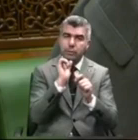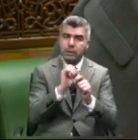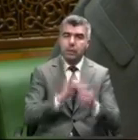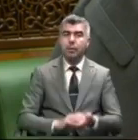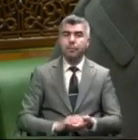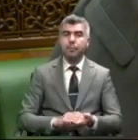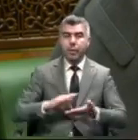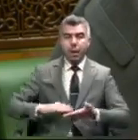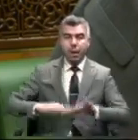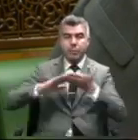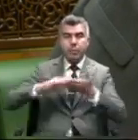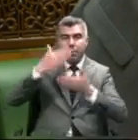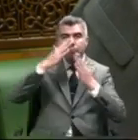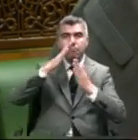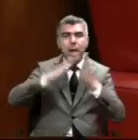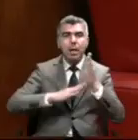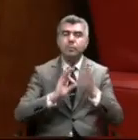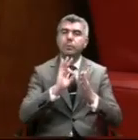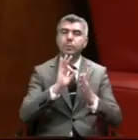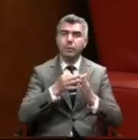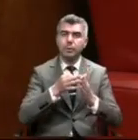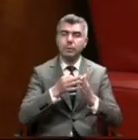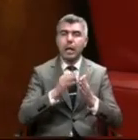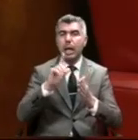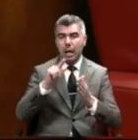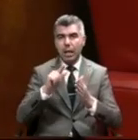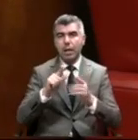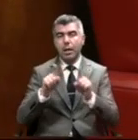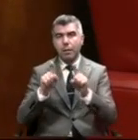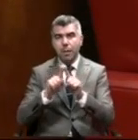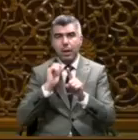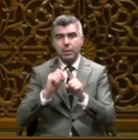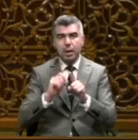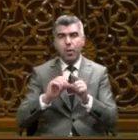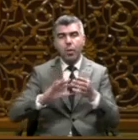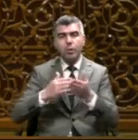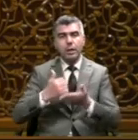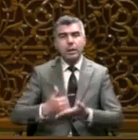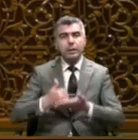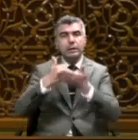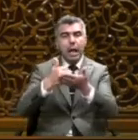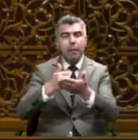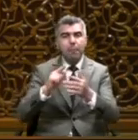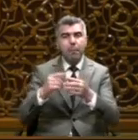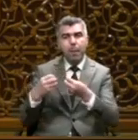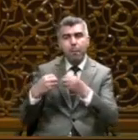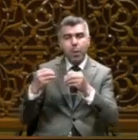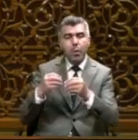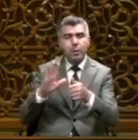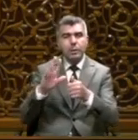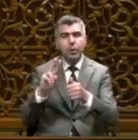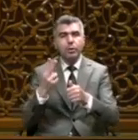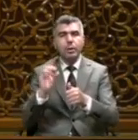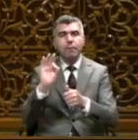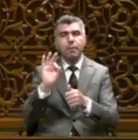تزخر بها بلادنا في هذا المجال بفضل قطاع من جيمي مارين يساهم في دعم الصادرات الوطنيه بنسبه 26%